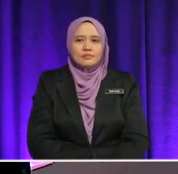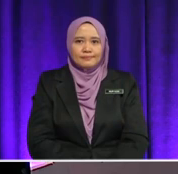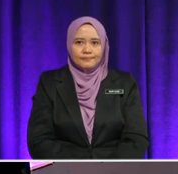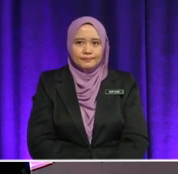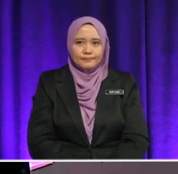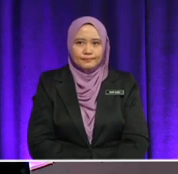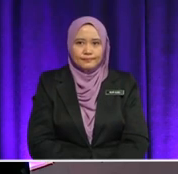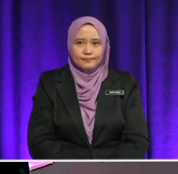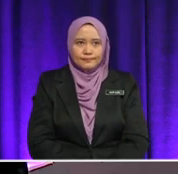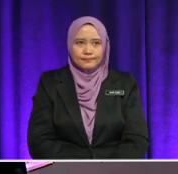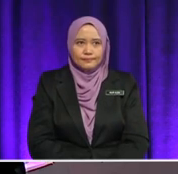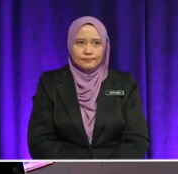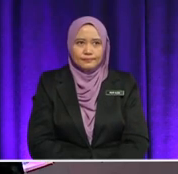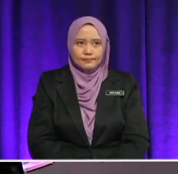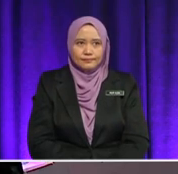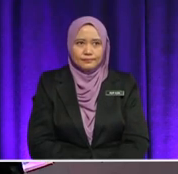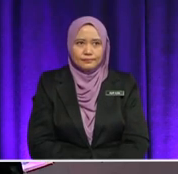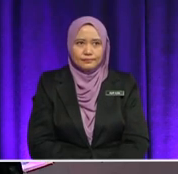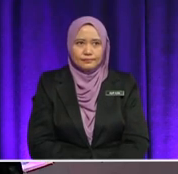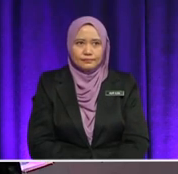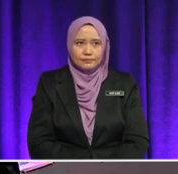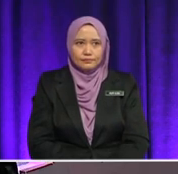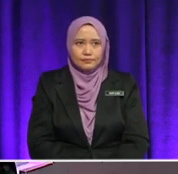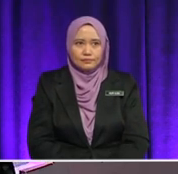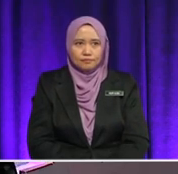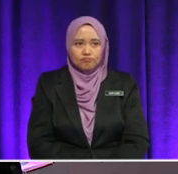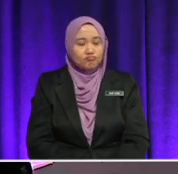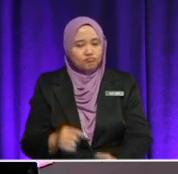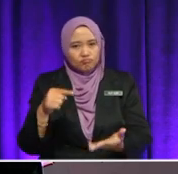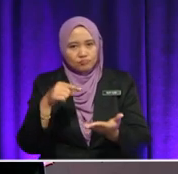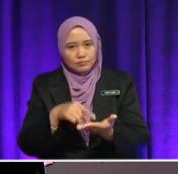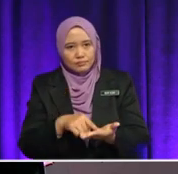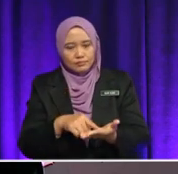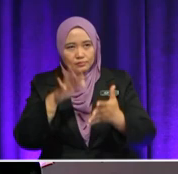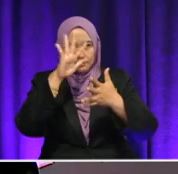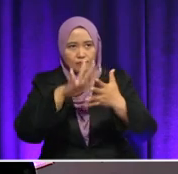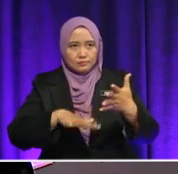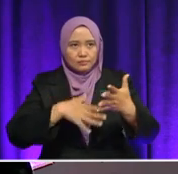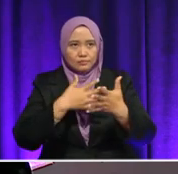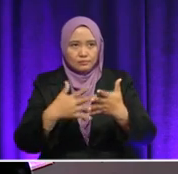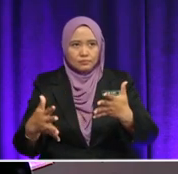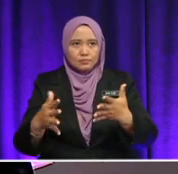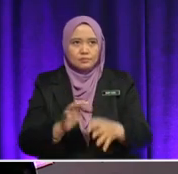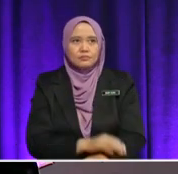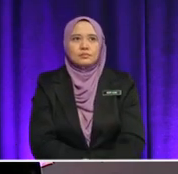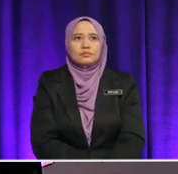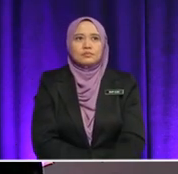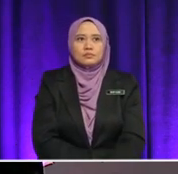pergi kepada pecahan pundi Oke untuk pengetahuan kemarin ini adalah pecahan undi Melayu